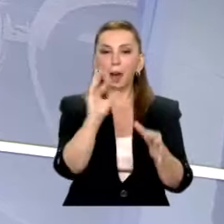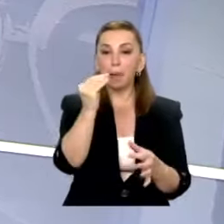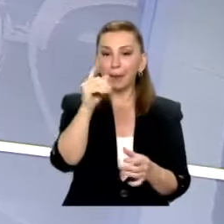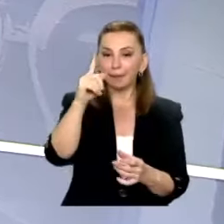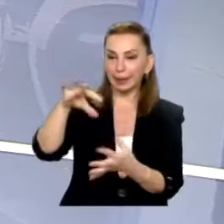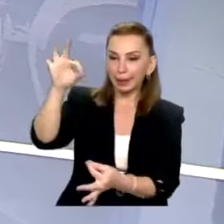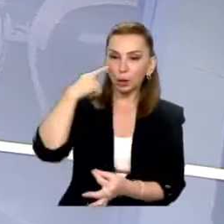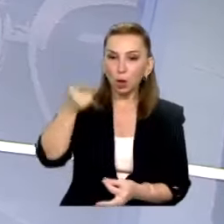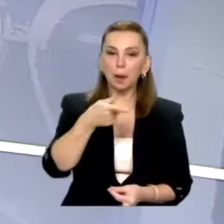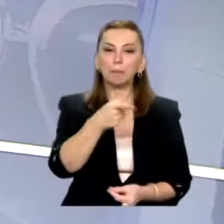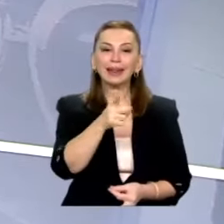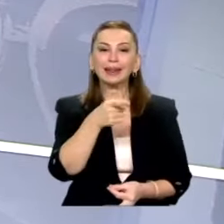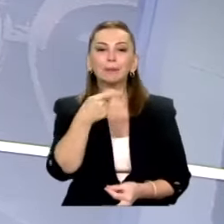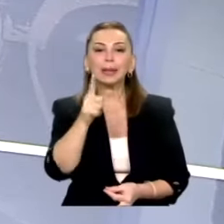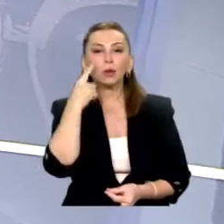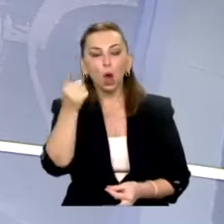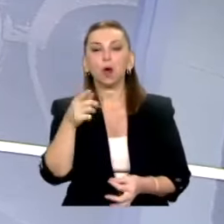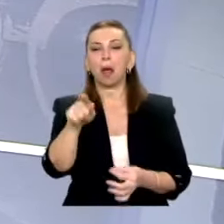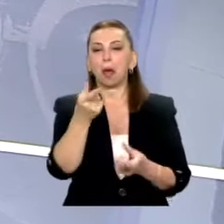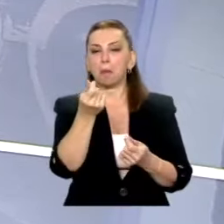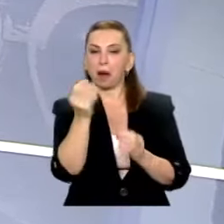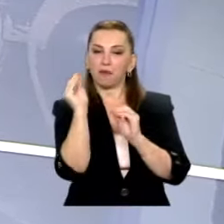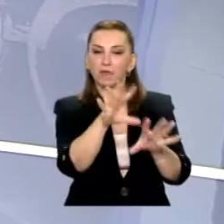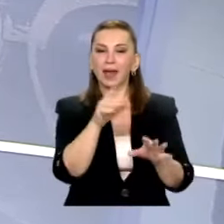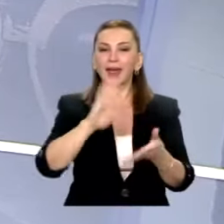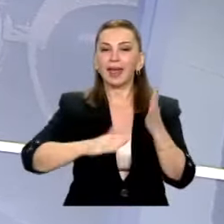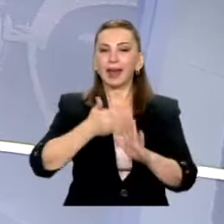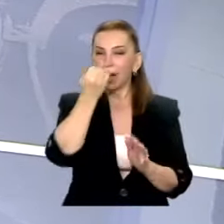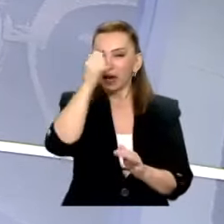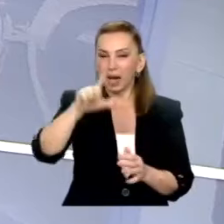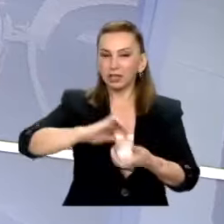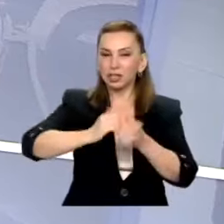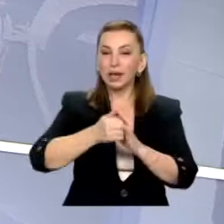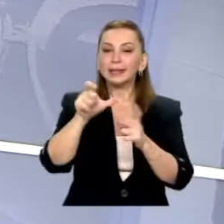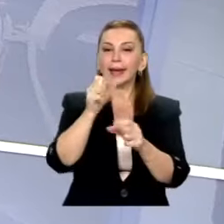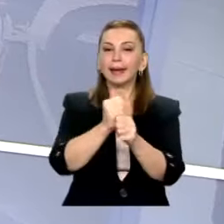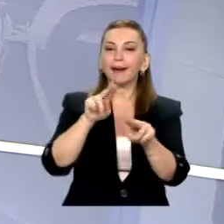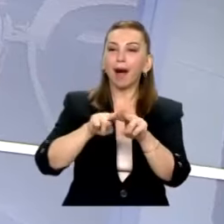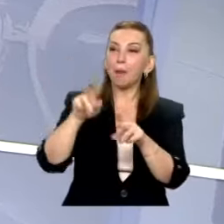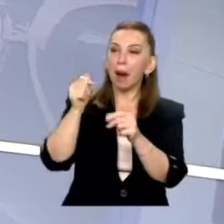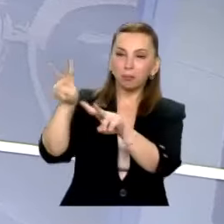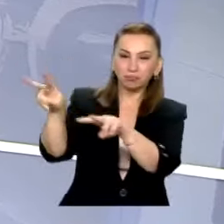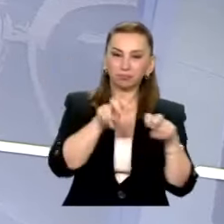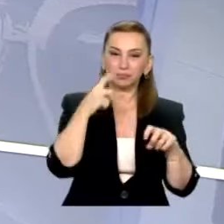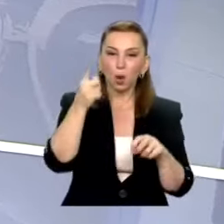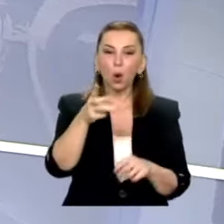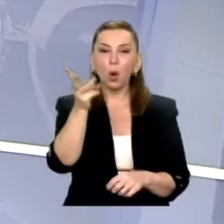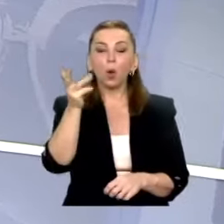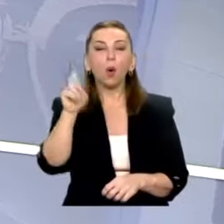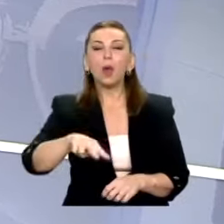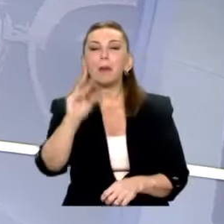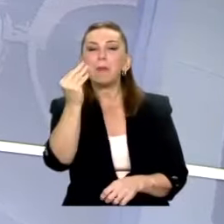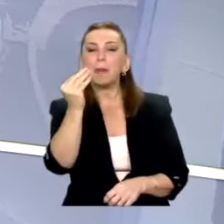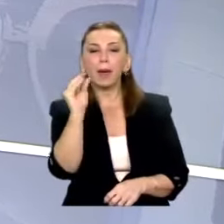da biner lira değer biçmiş o eli kanlı çete SGK'dan daha çok para almak için ölen bir bebeği ü gün daha